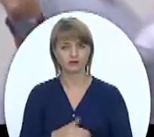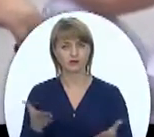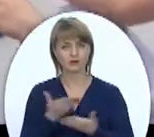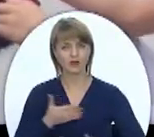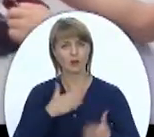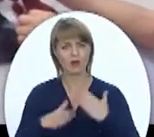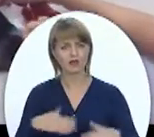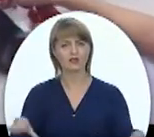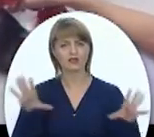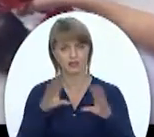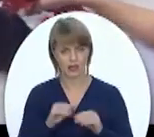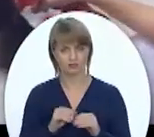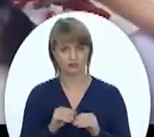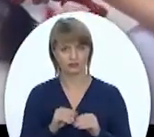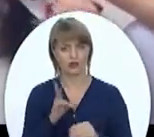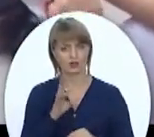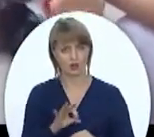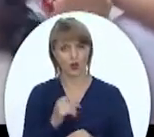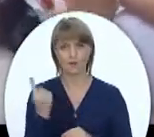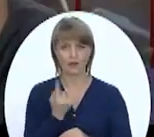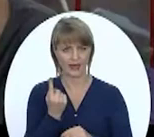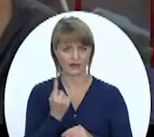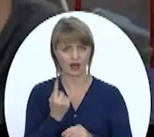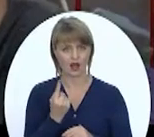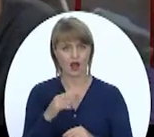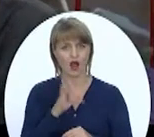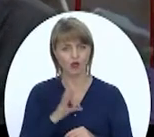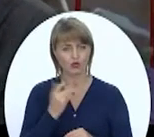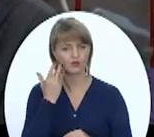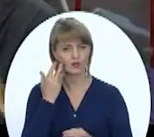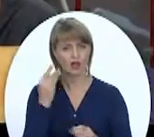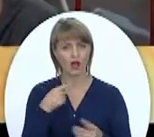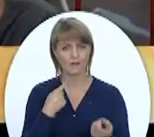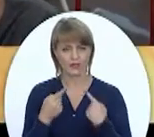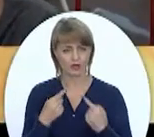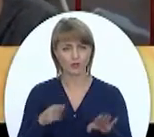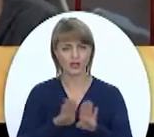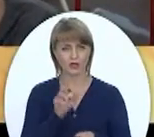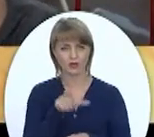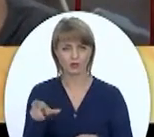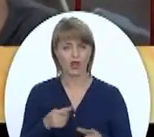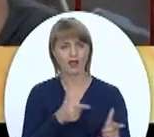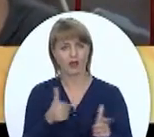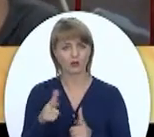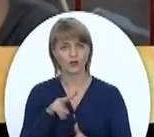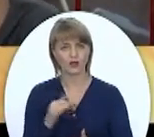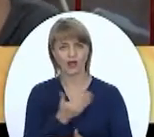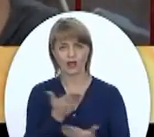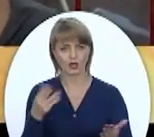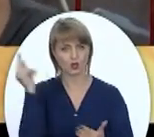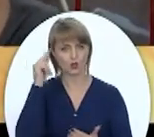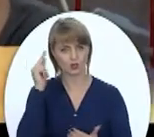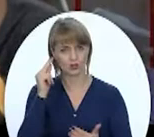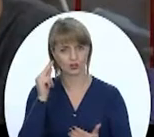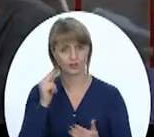Мы рады всем, но первое, о чем мы всегда беседуем с такими людьми, готовы ли они